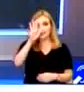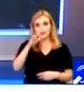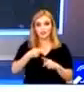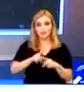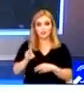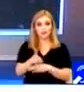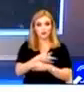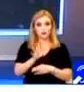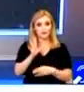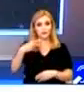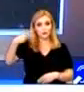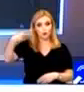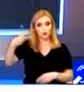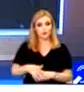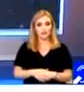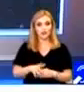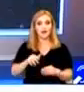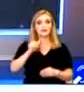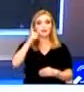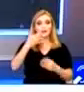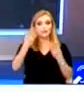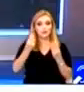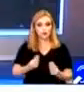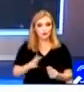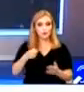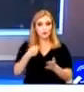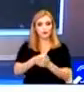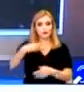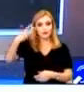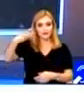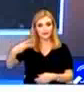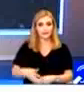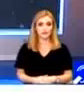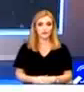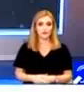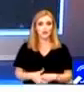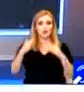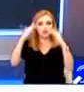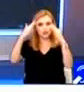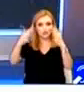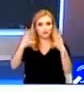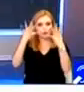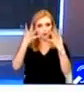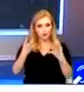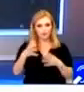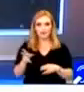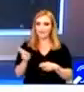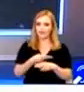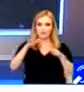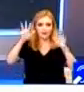în această noapte, vor fi 20 de grade, iar maxima de mâine va ajunge până la 30 de grade. Cerul va fi parțial noros, dar